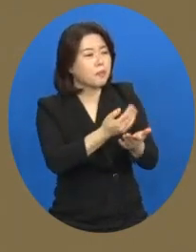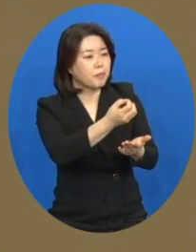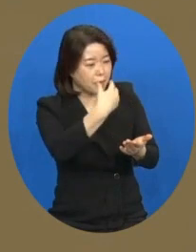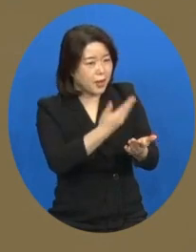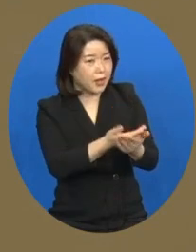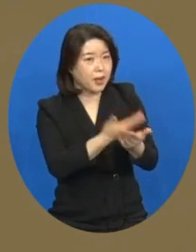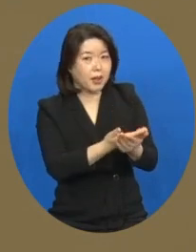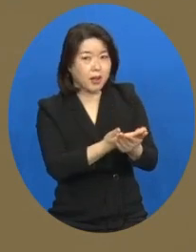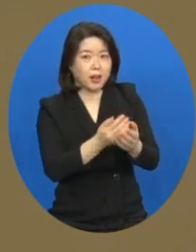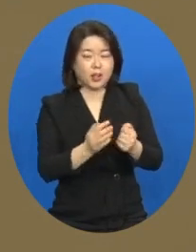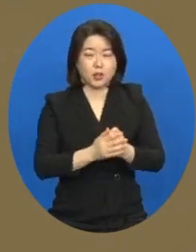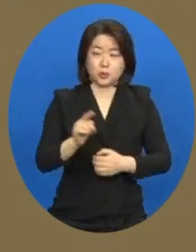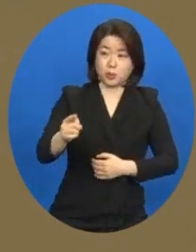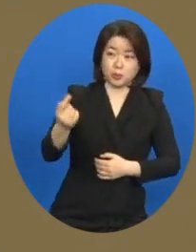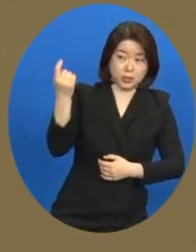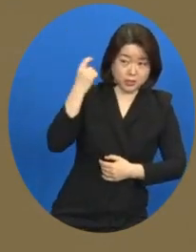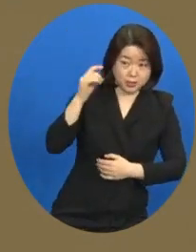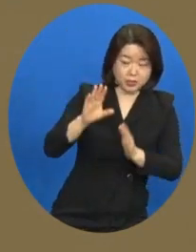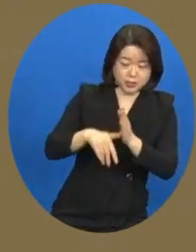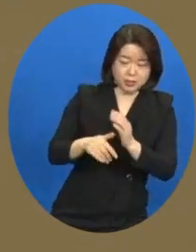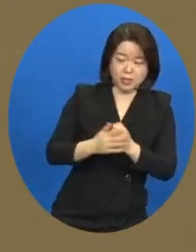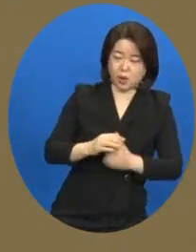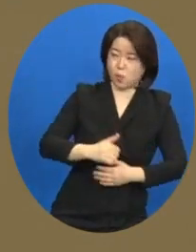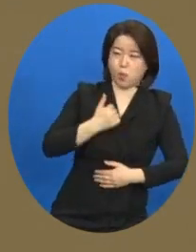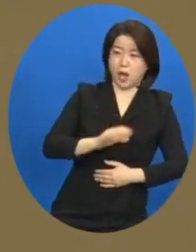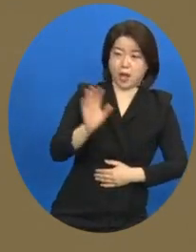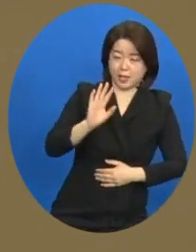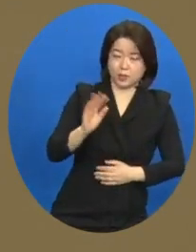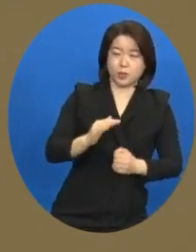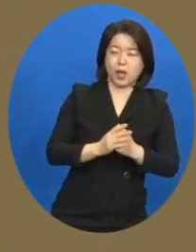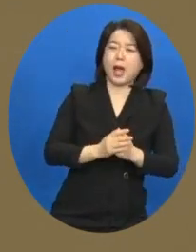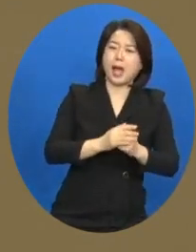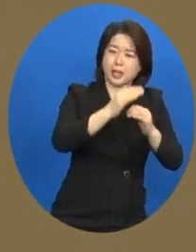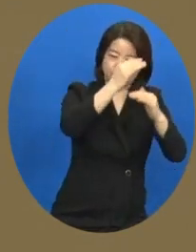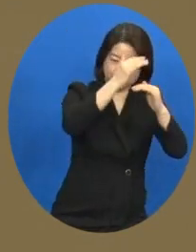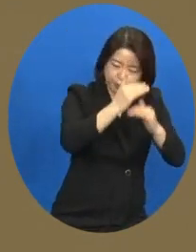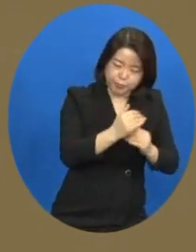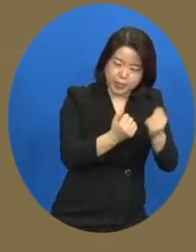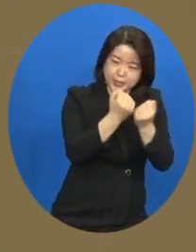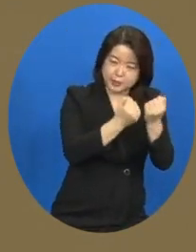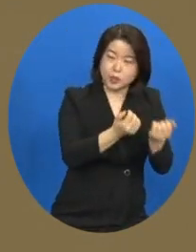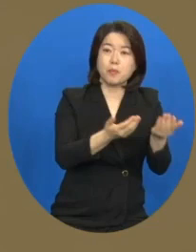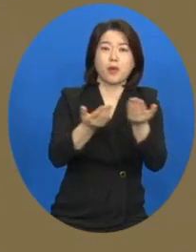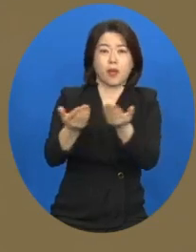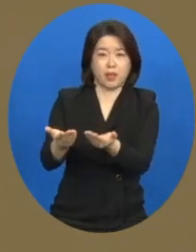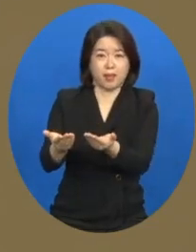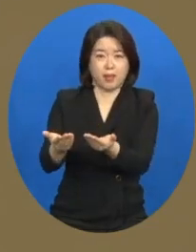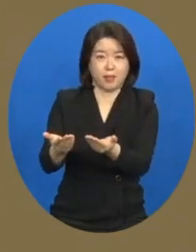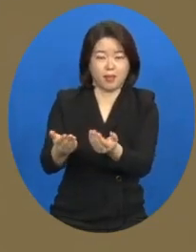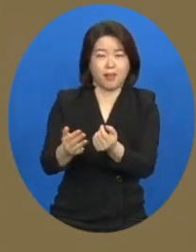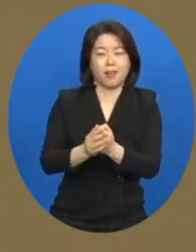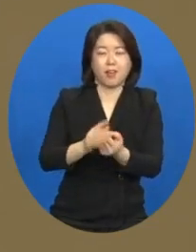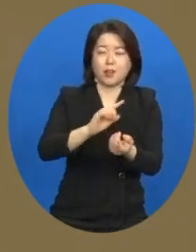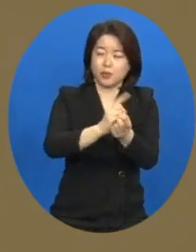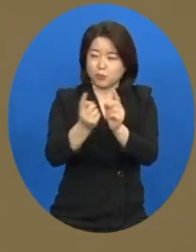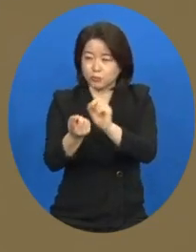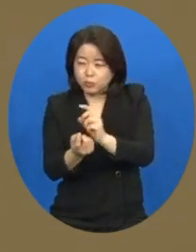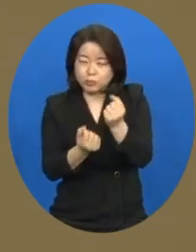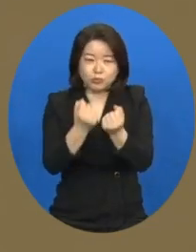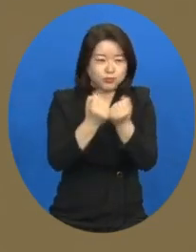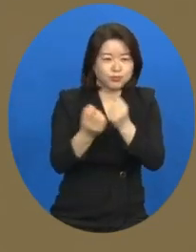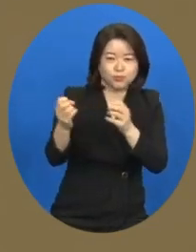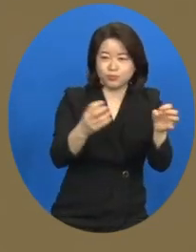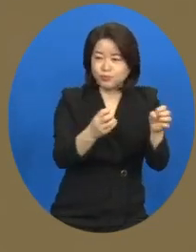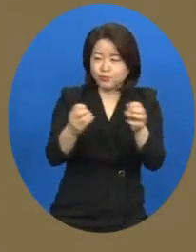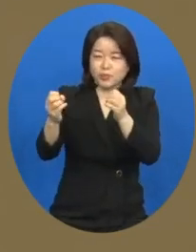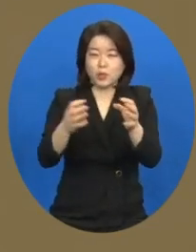그리고 그런 이야기를 들을 때 화부터 내지 않고 우리가 이래서 제단 쌓았다. 그렇게 서로 설명하니까